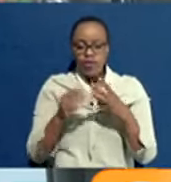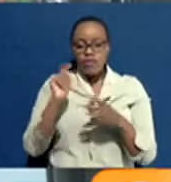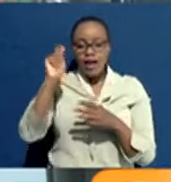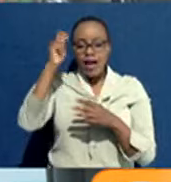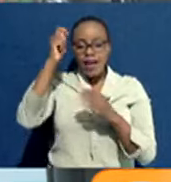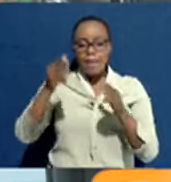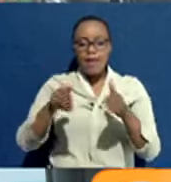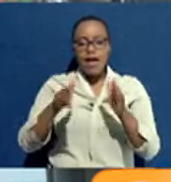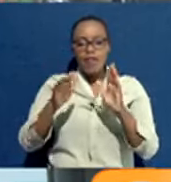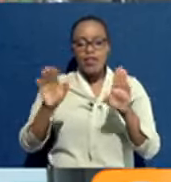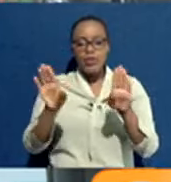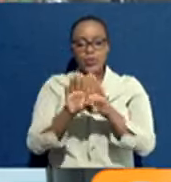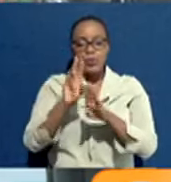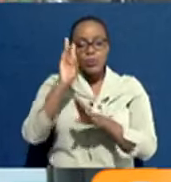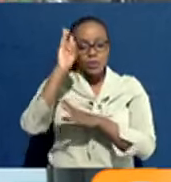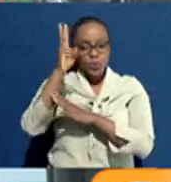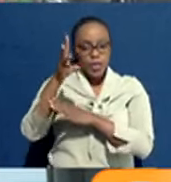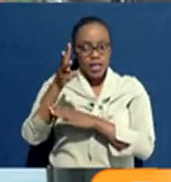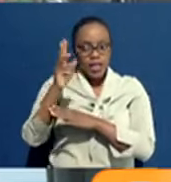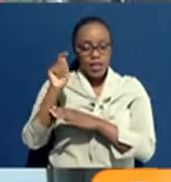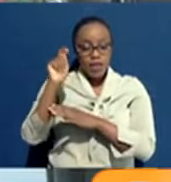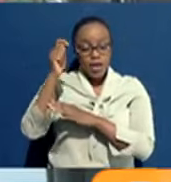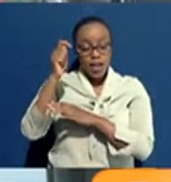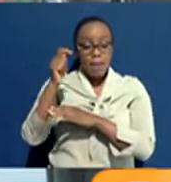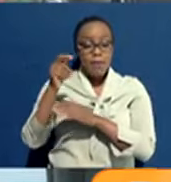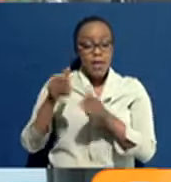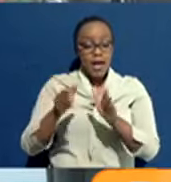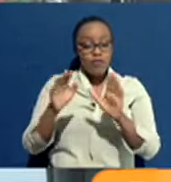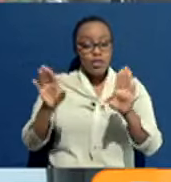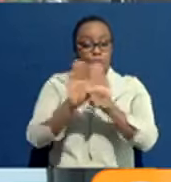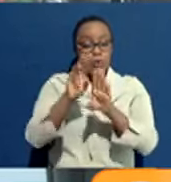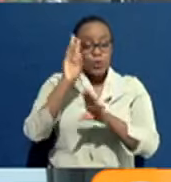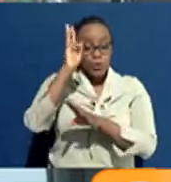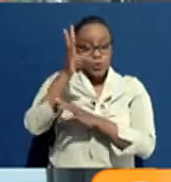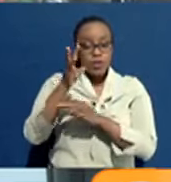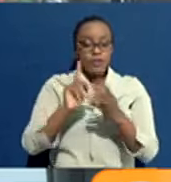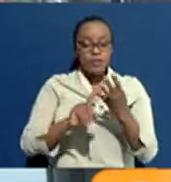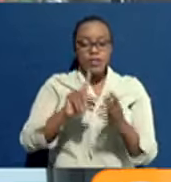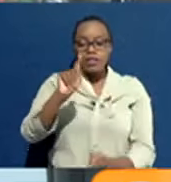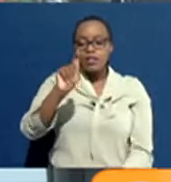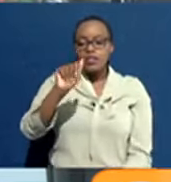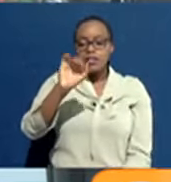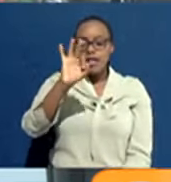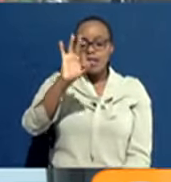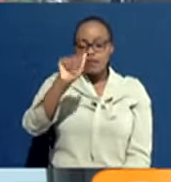Harambee Avenue itafungwa pia, na barabara ya Taifa.